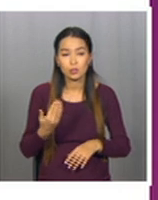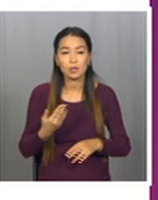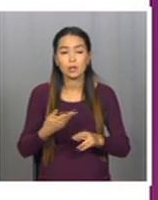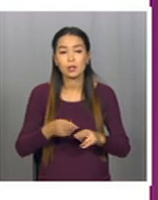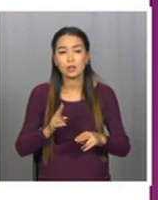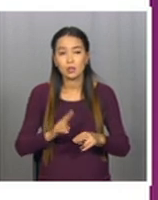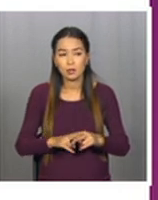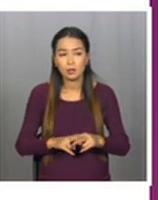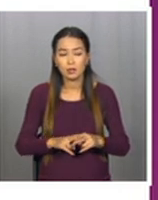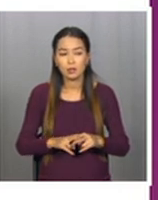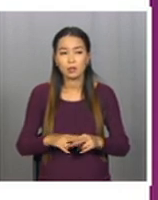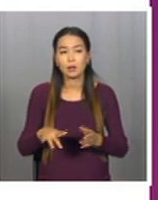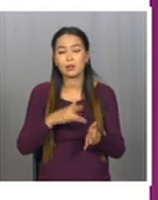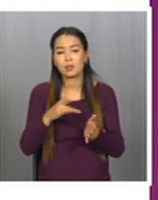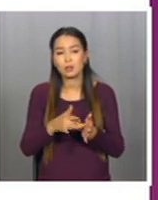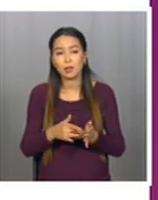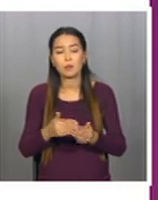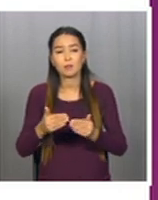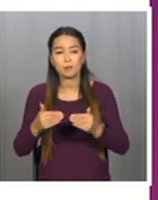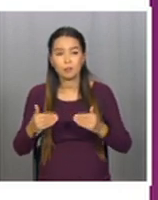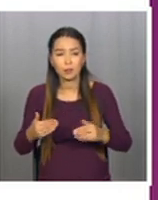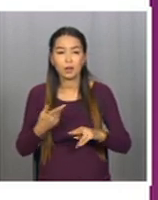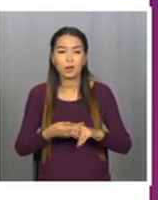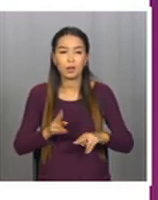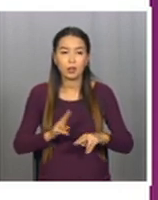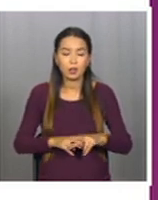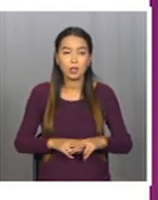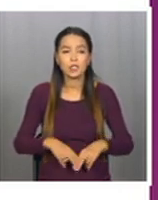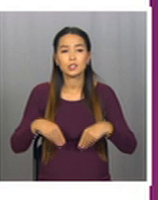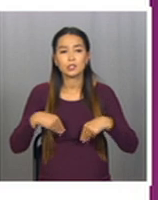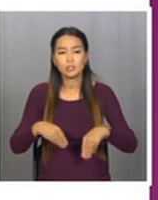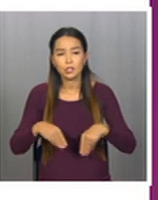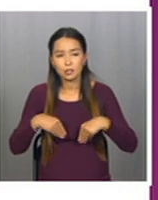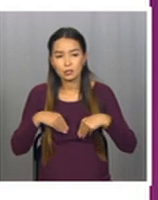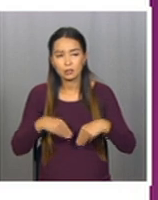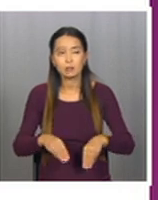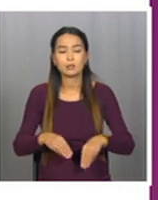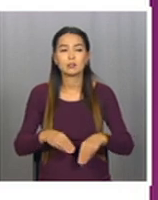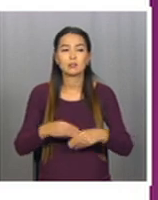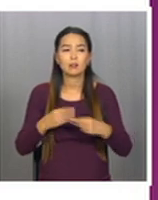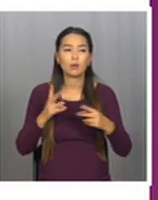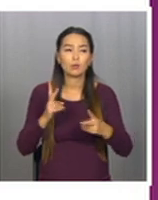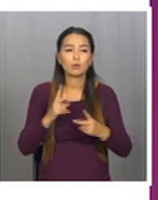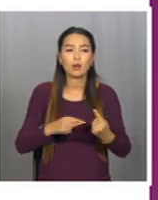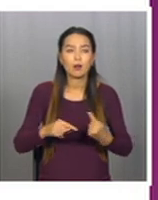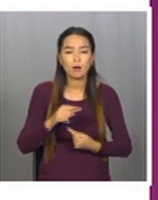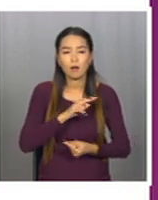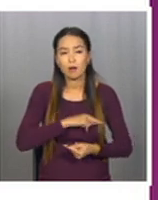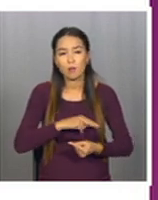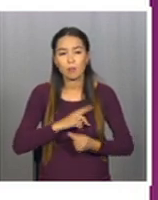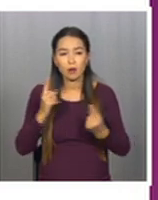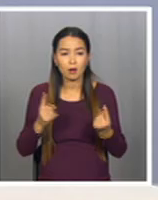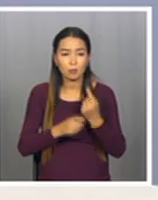шетке, қалалардың шетке, яғни егіншілікпен, малшылықпен айналысатын қарапайым халықтардан